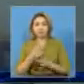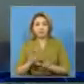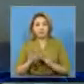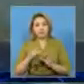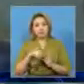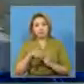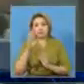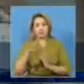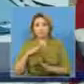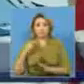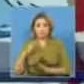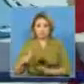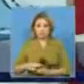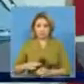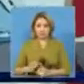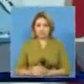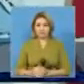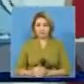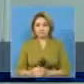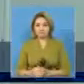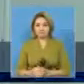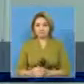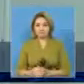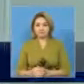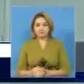положительные изменения у своего ребенка.